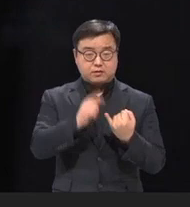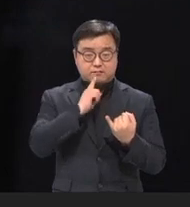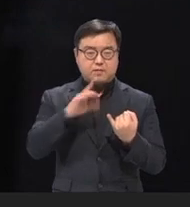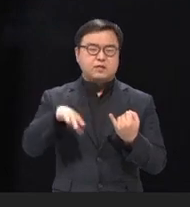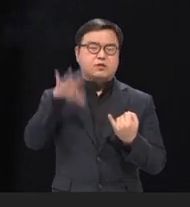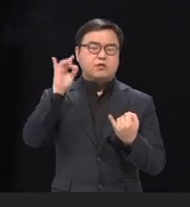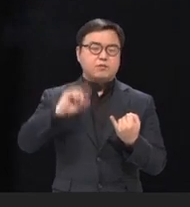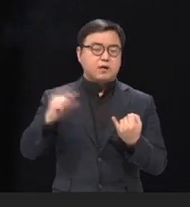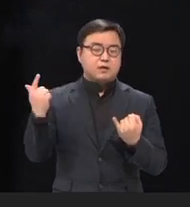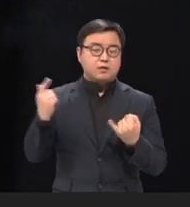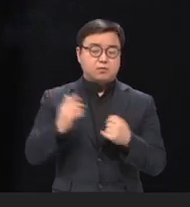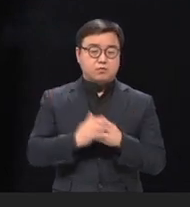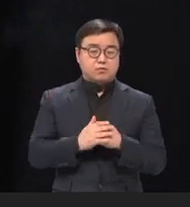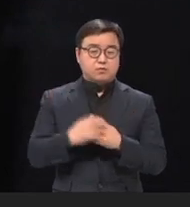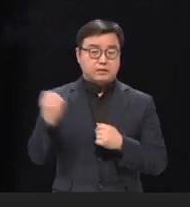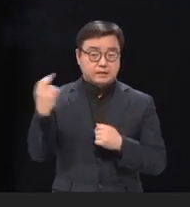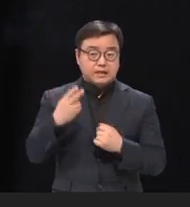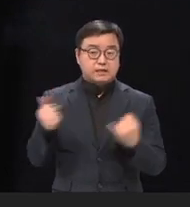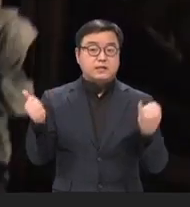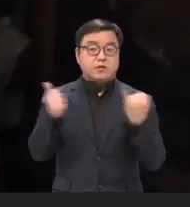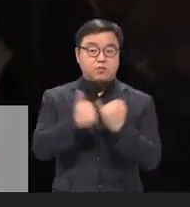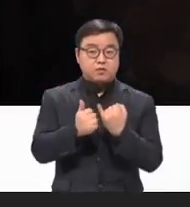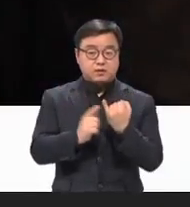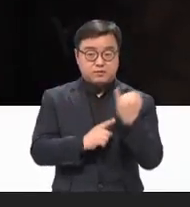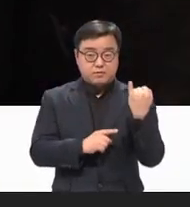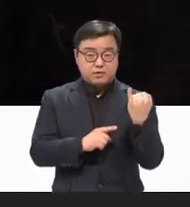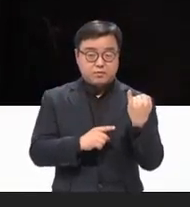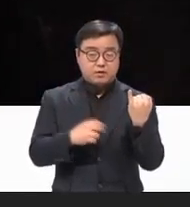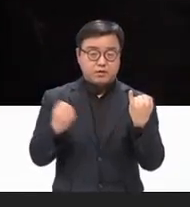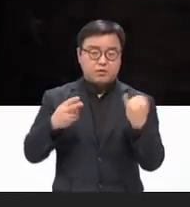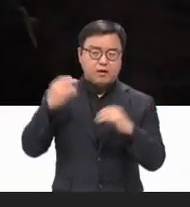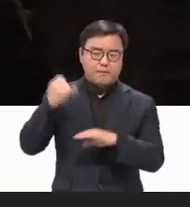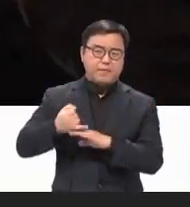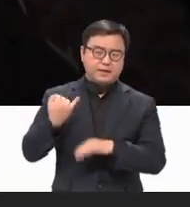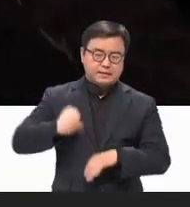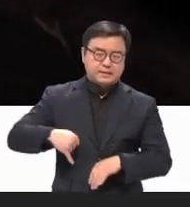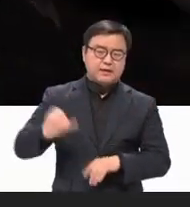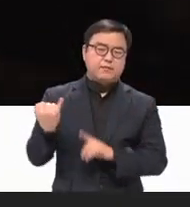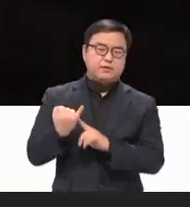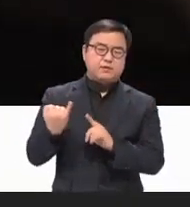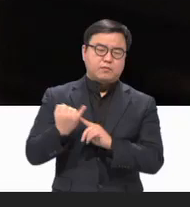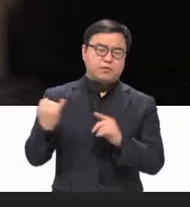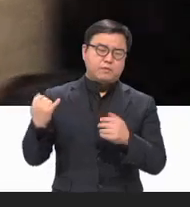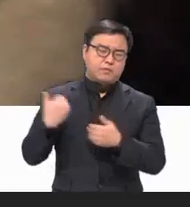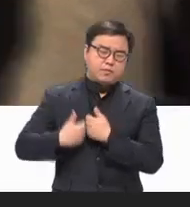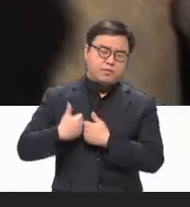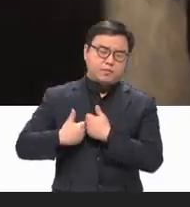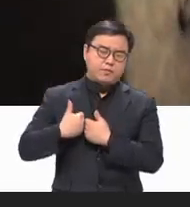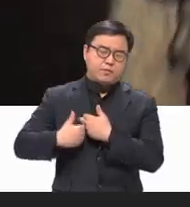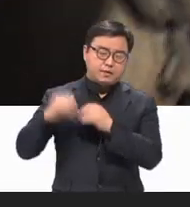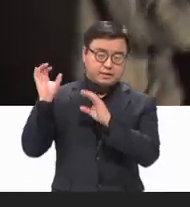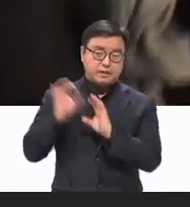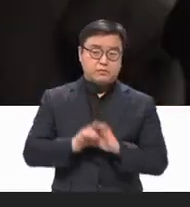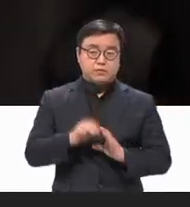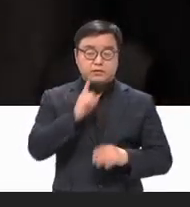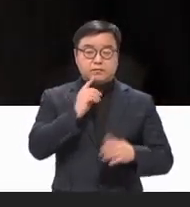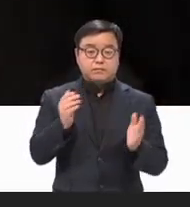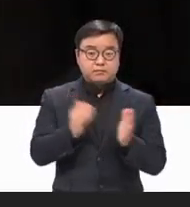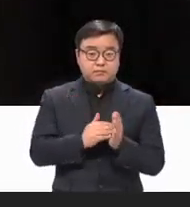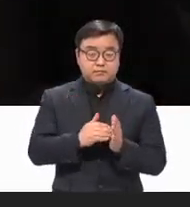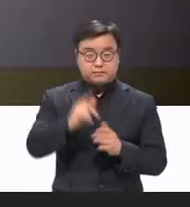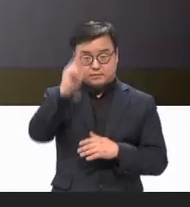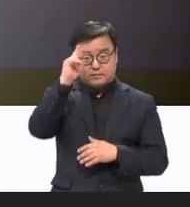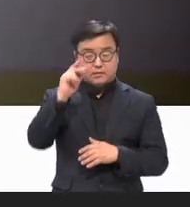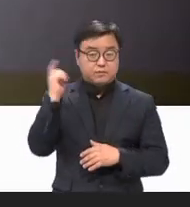의붓 어머니 인 백 모 씨와 이제 재운을 한 뒤에 막내딸인 2항과 의 마찰이 반복되어 왔던 것으로 알려져 있습니다 4 경찰에 따르면